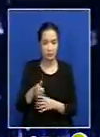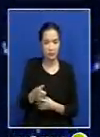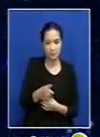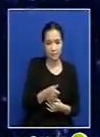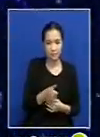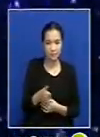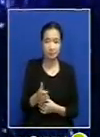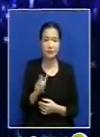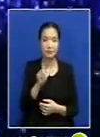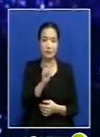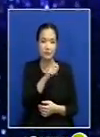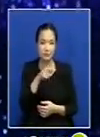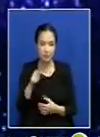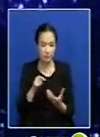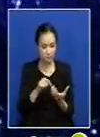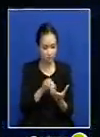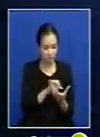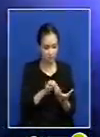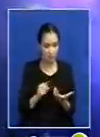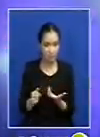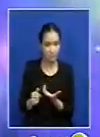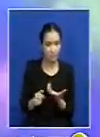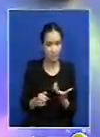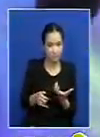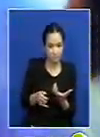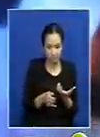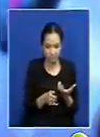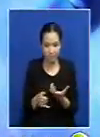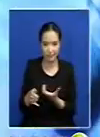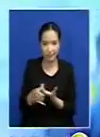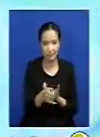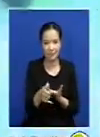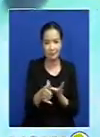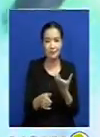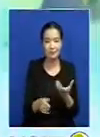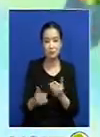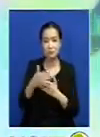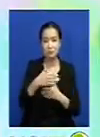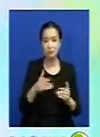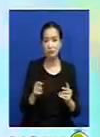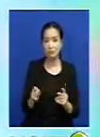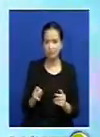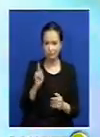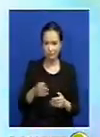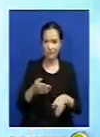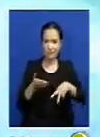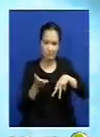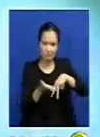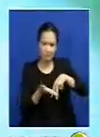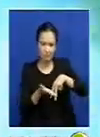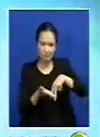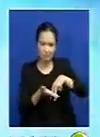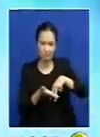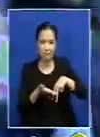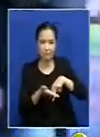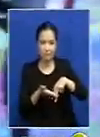ไหวผ่านแอปพลิเคชันในมือถือได้อีกด้วยค่ะถัดมาอีกหนึ่งห้องนะคะบอกเลยว่าห้องนี้ต้องใส่กางเกงขาสั้นเข้าไปร่วม